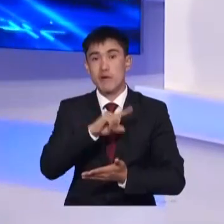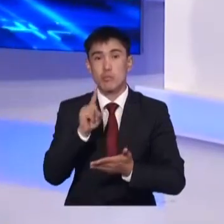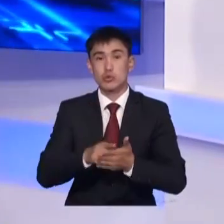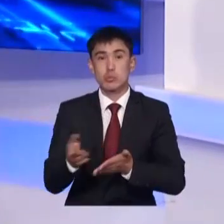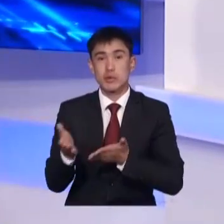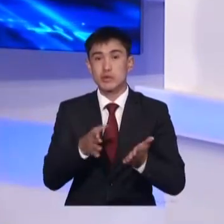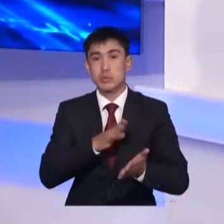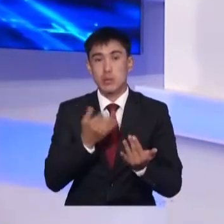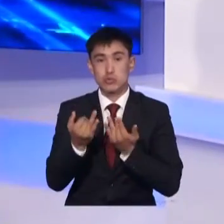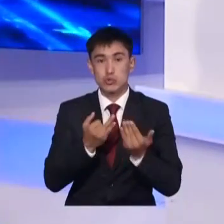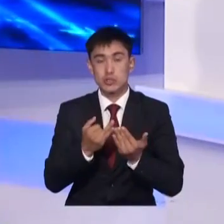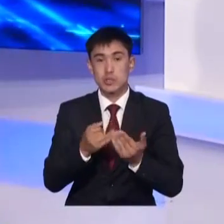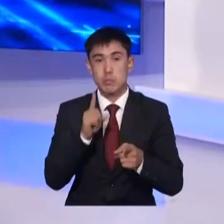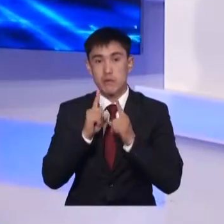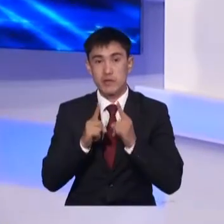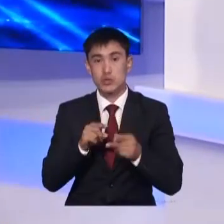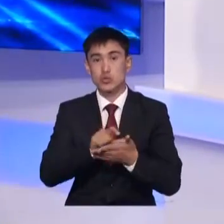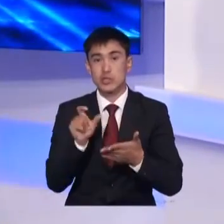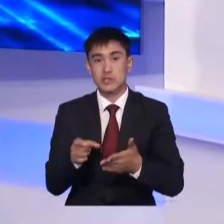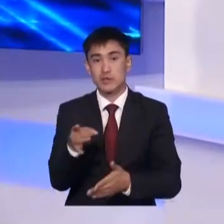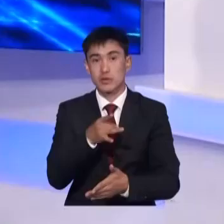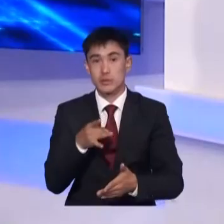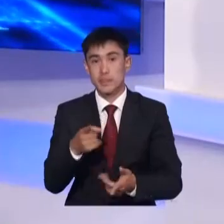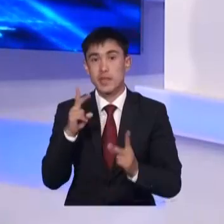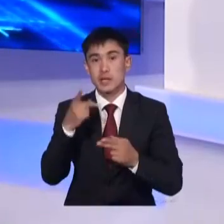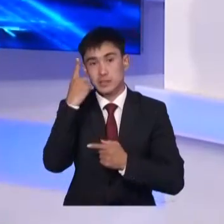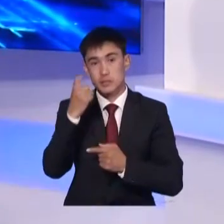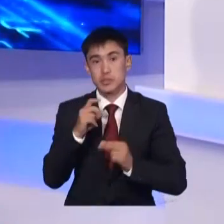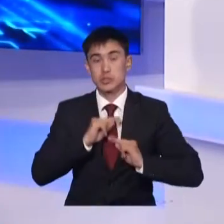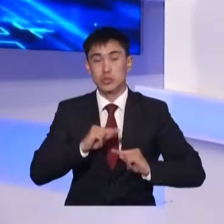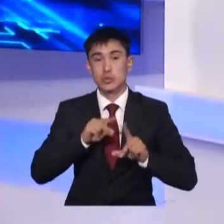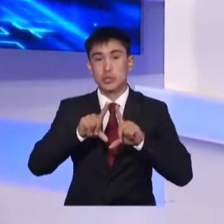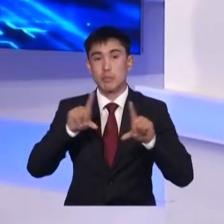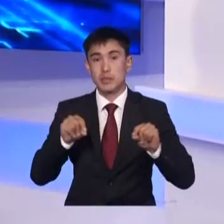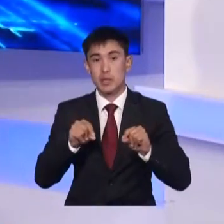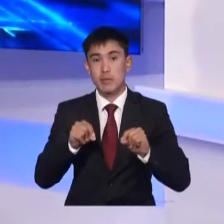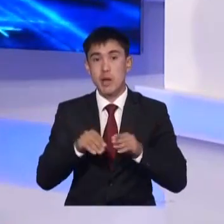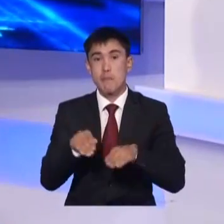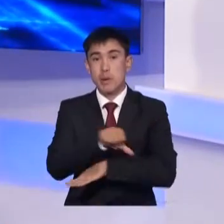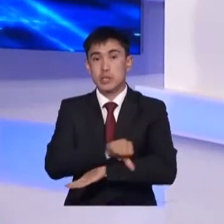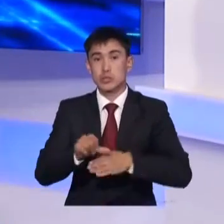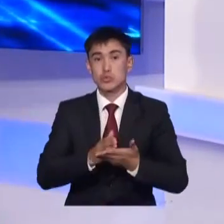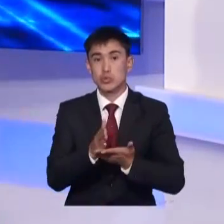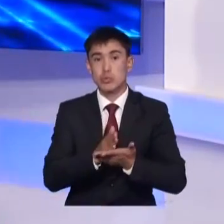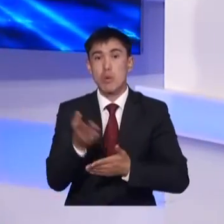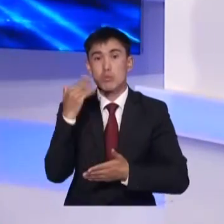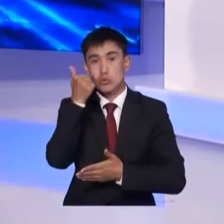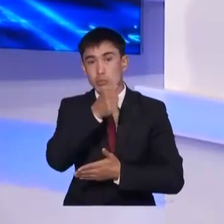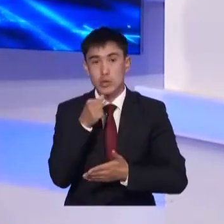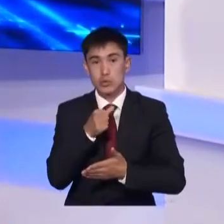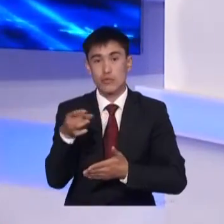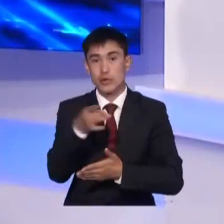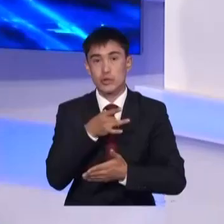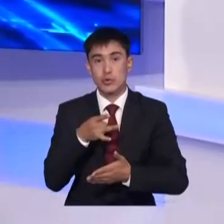призыва были обсуждены в ходе брифинга для журналистов региона как сообщают сотрудники департамента пограничной службы в прошлом